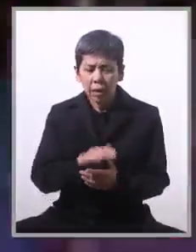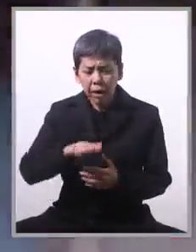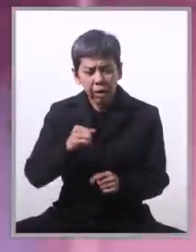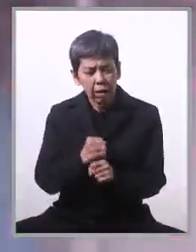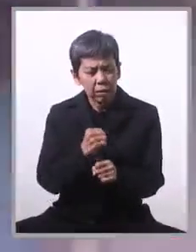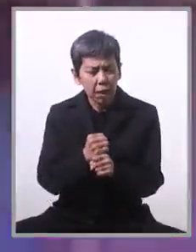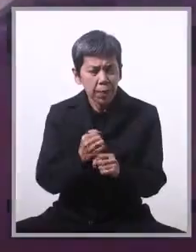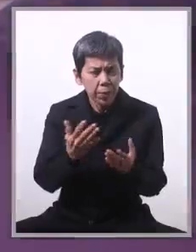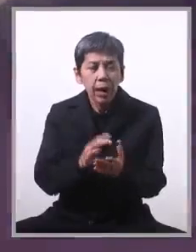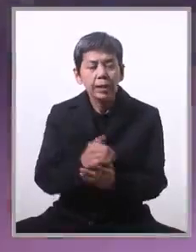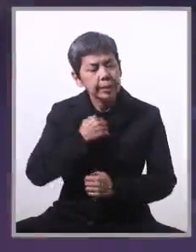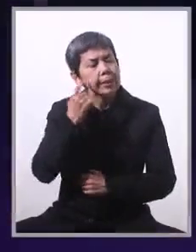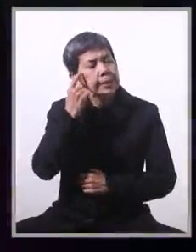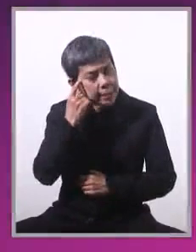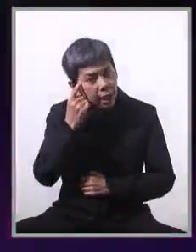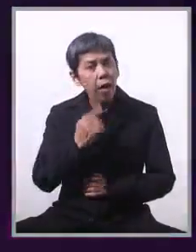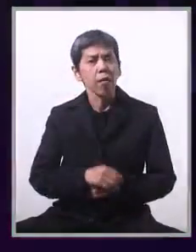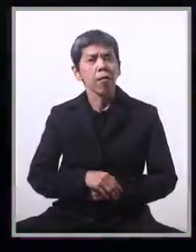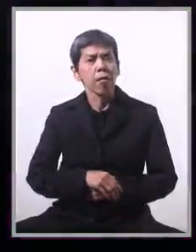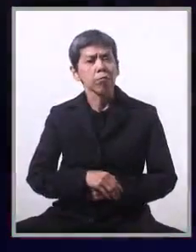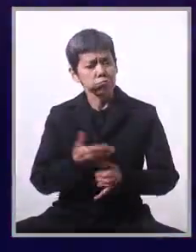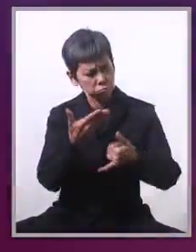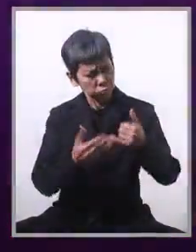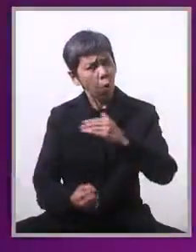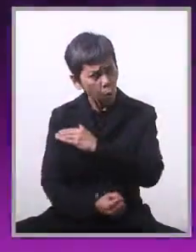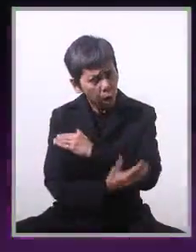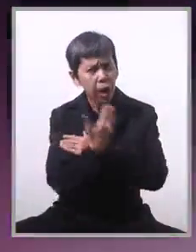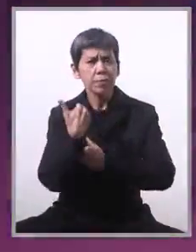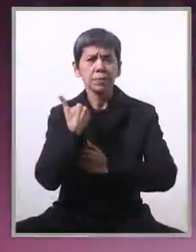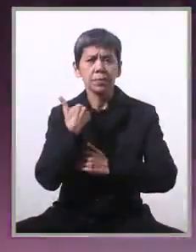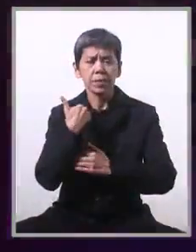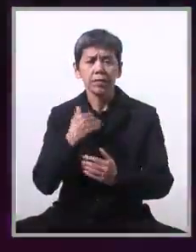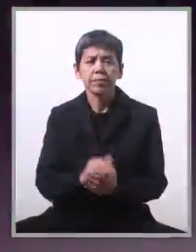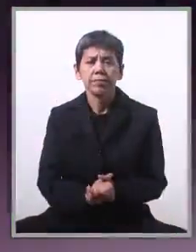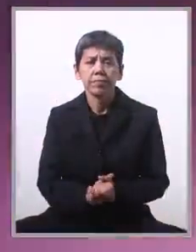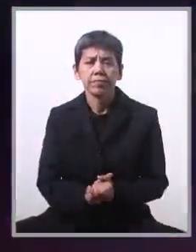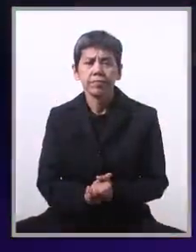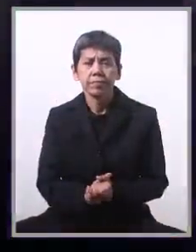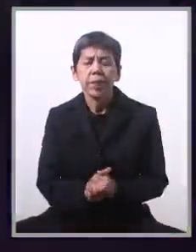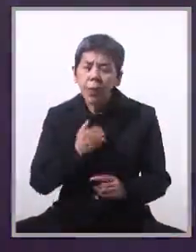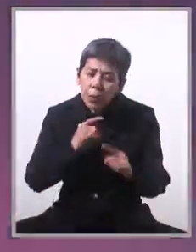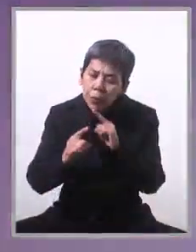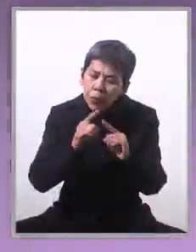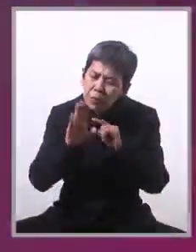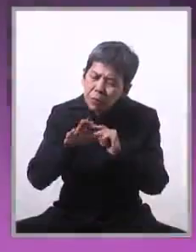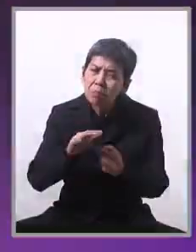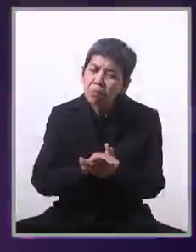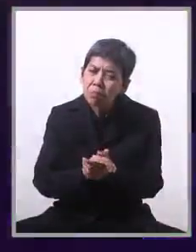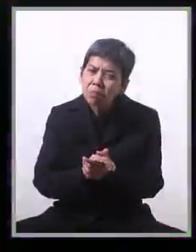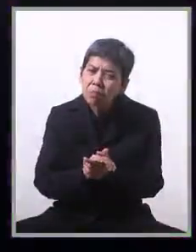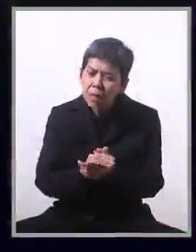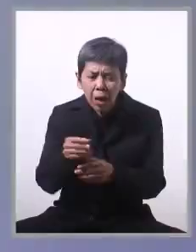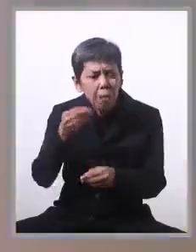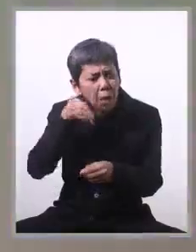ารถที่จะทำอะไรได้ก็เลยมองว่าเขามีโอกาส แกก็ปรึกษาป้าน้องหนู